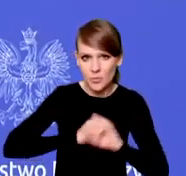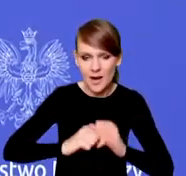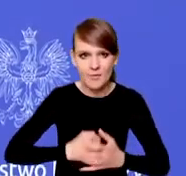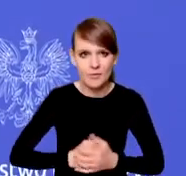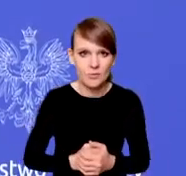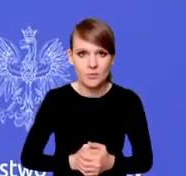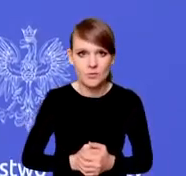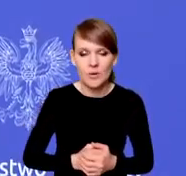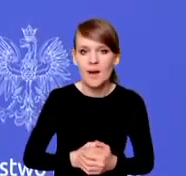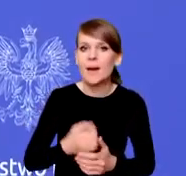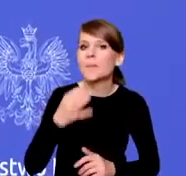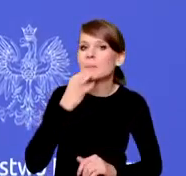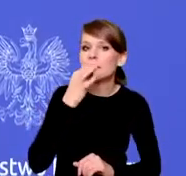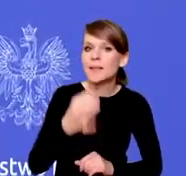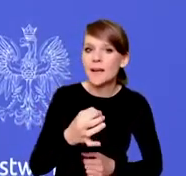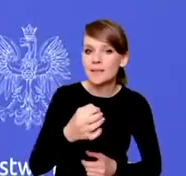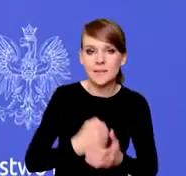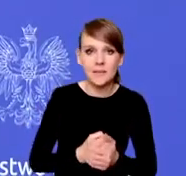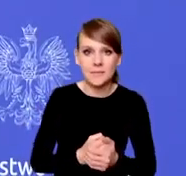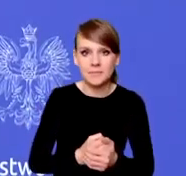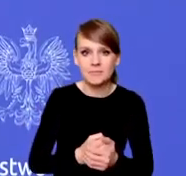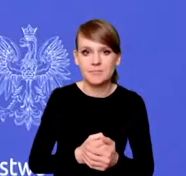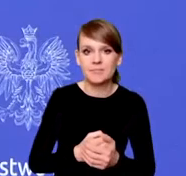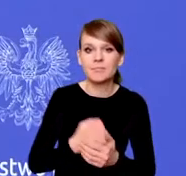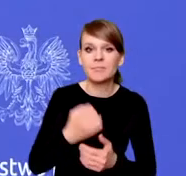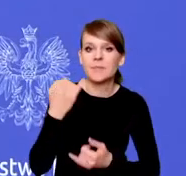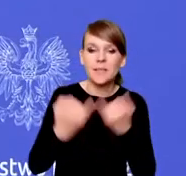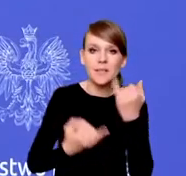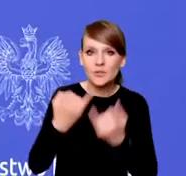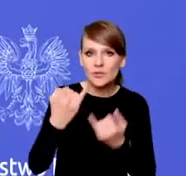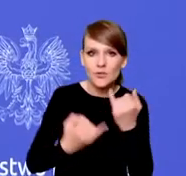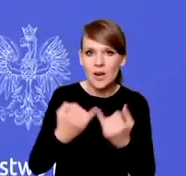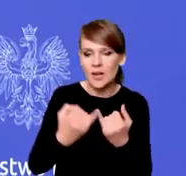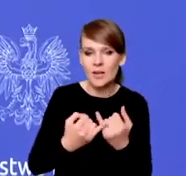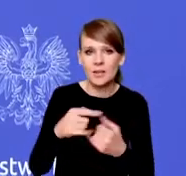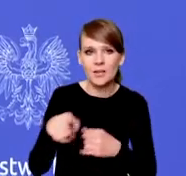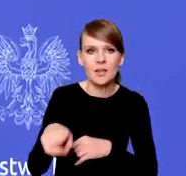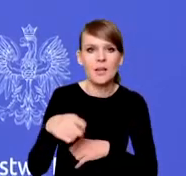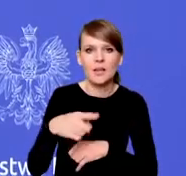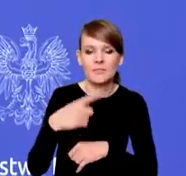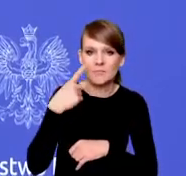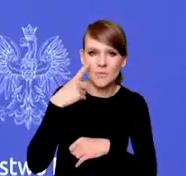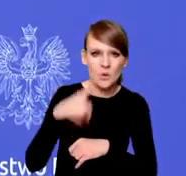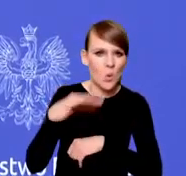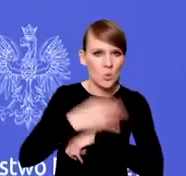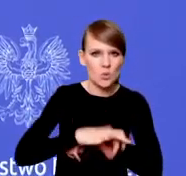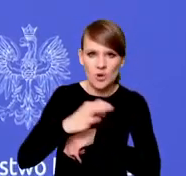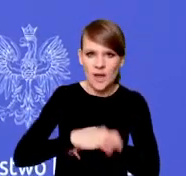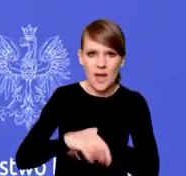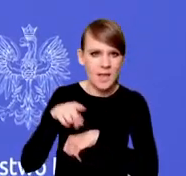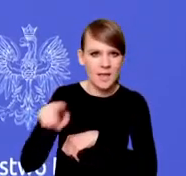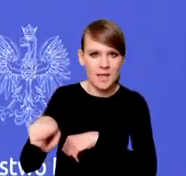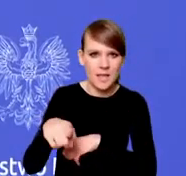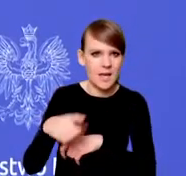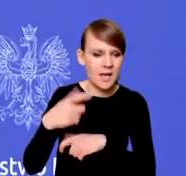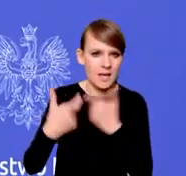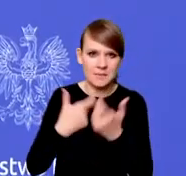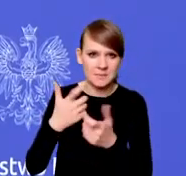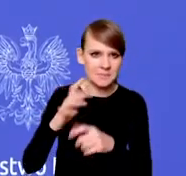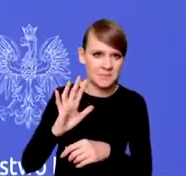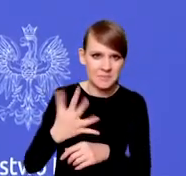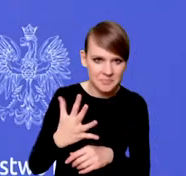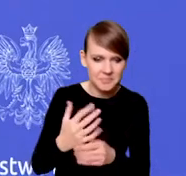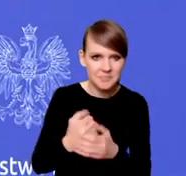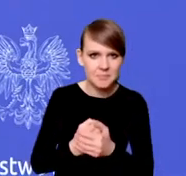pytanie dotyczy tego, jak w przypadku wykrycia nieprawidłowości ze strony uczelni, właśnie w tym kontekście diagnozy społecznej odpowiedzialności